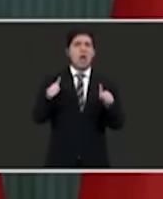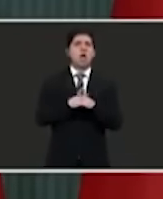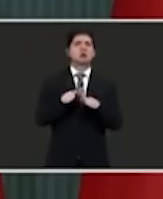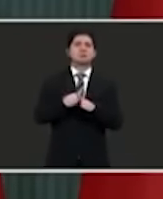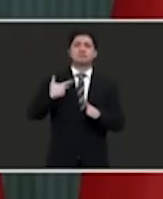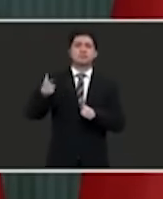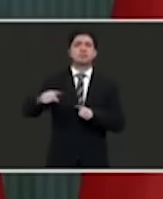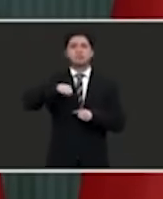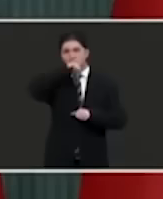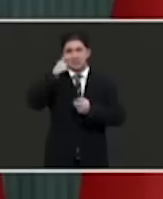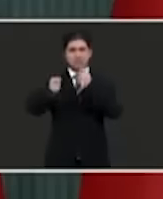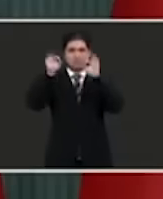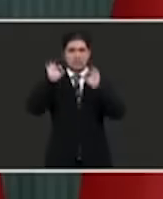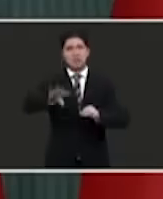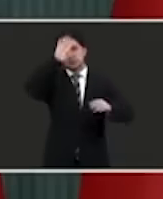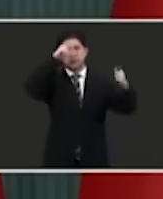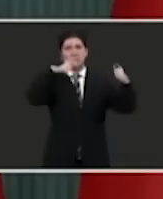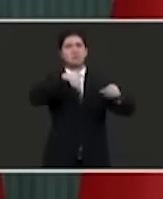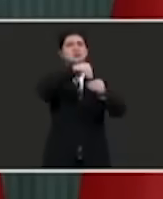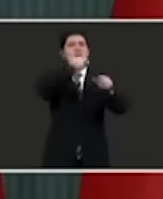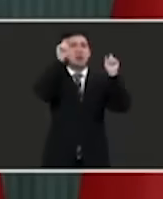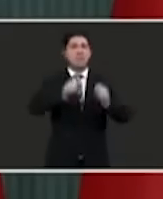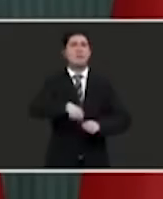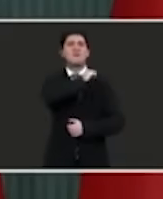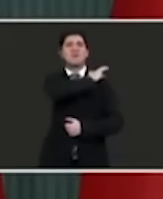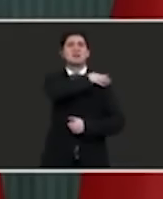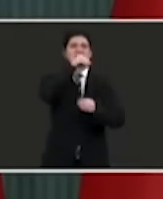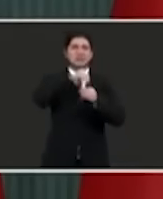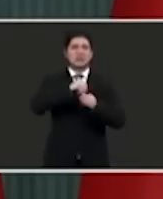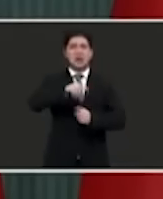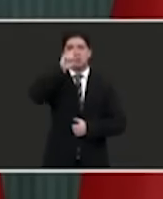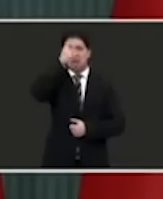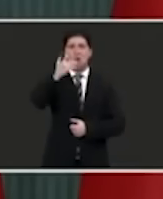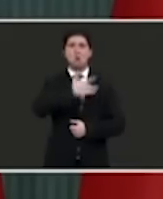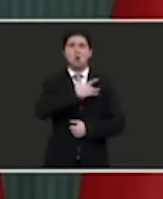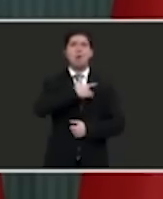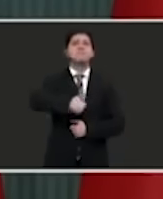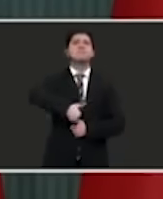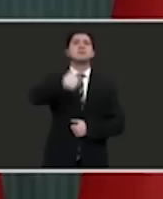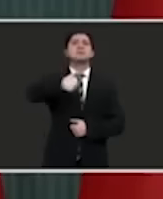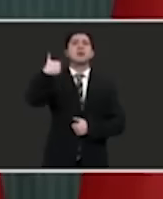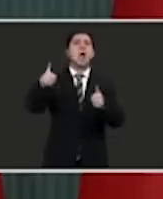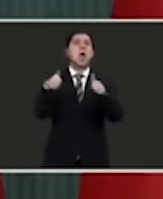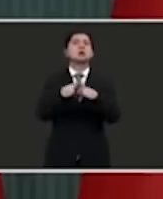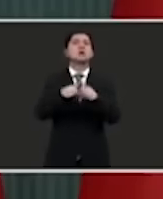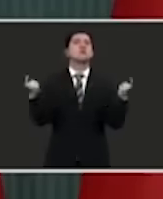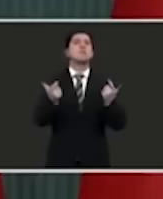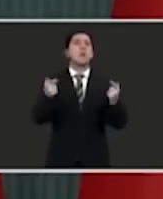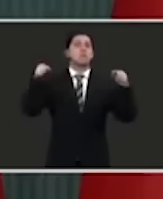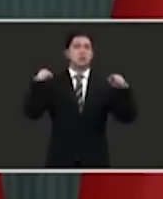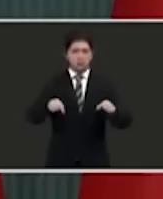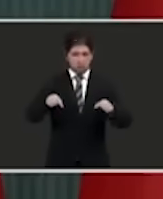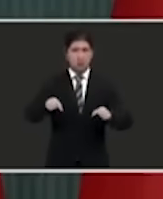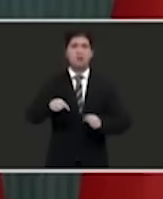öncülüğünde İstanbul'da düzenlenen Filistin için tek yürek lider eşleri zirvesi bu noktada